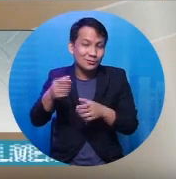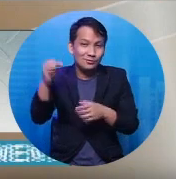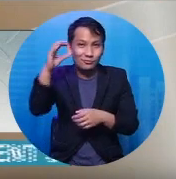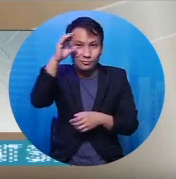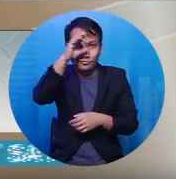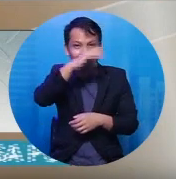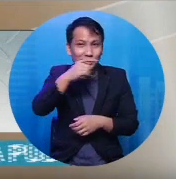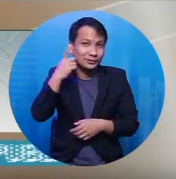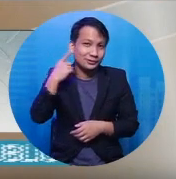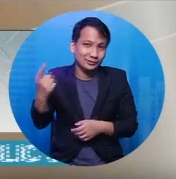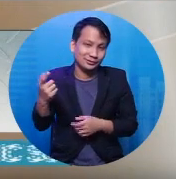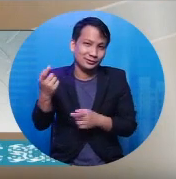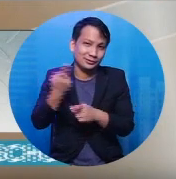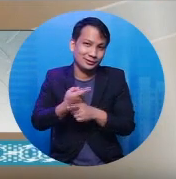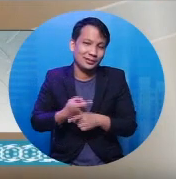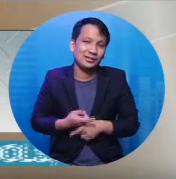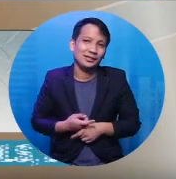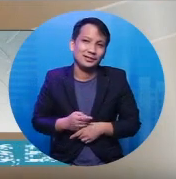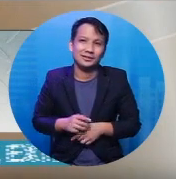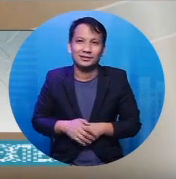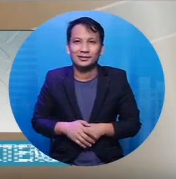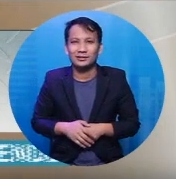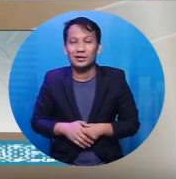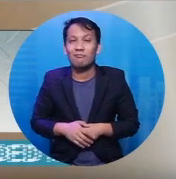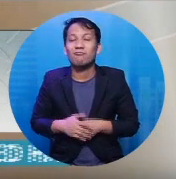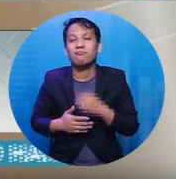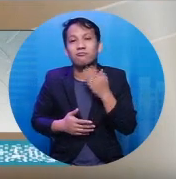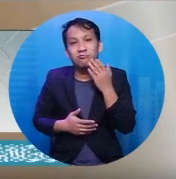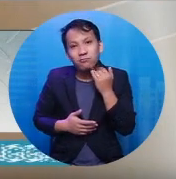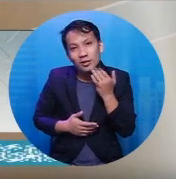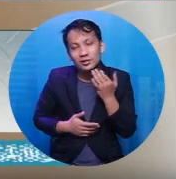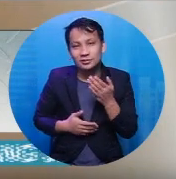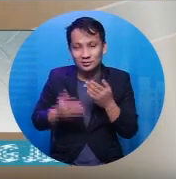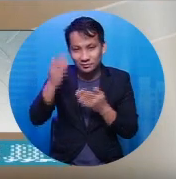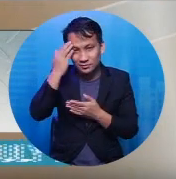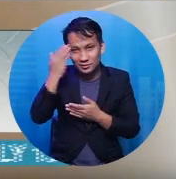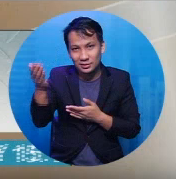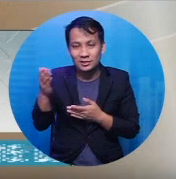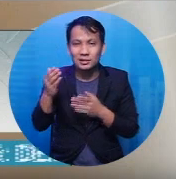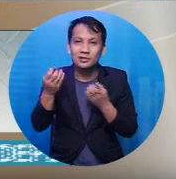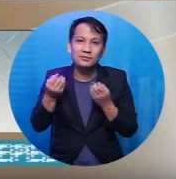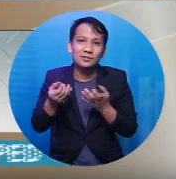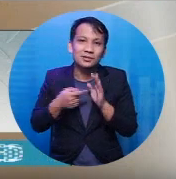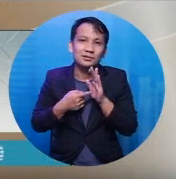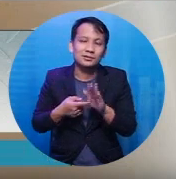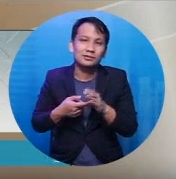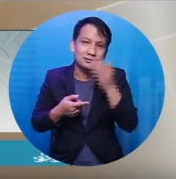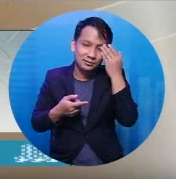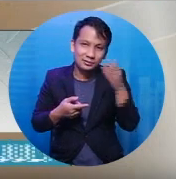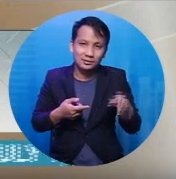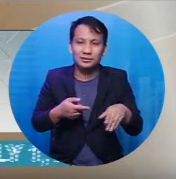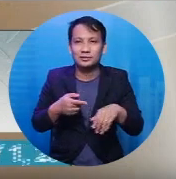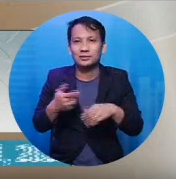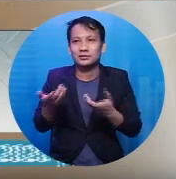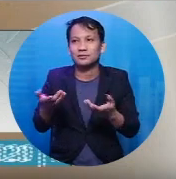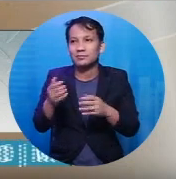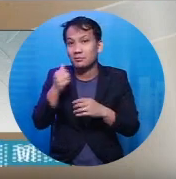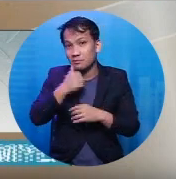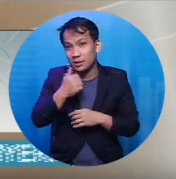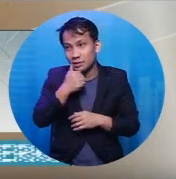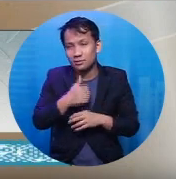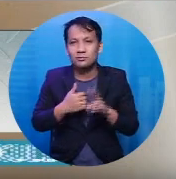digger. Exactly. So, kasi ang lingid sa kalaman ng marami, akala nila mga gold digger, mga babae